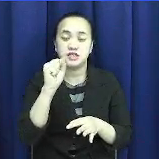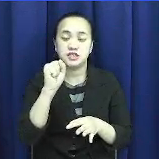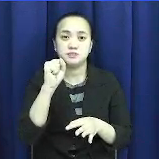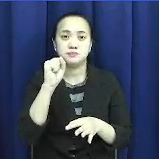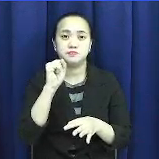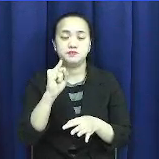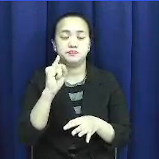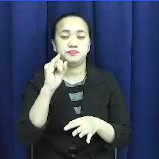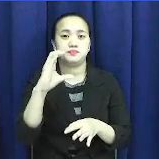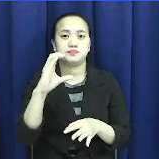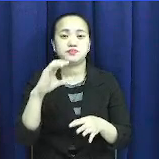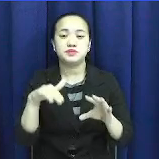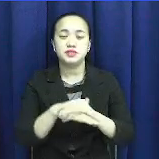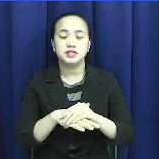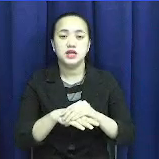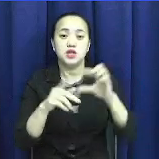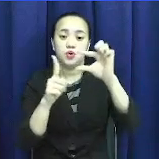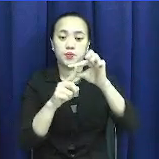rock.